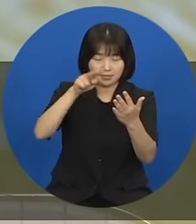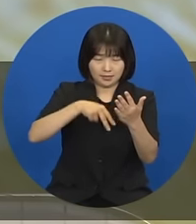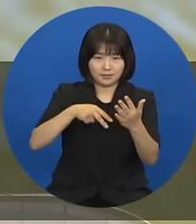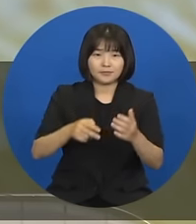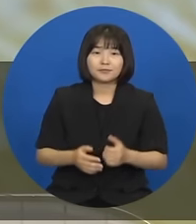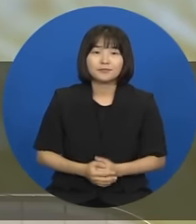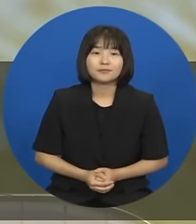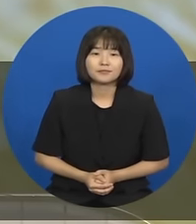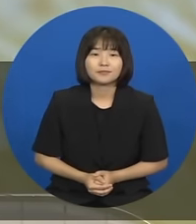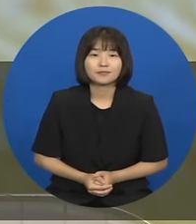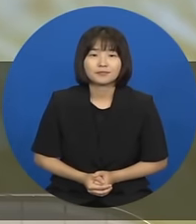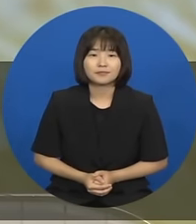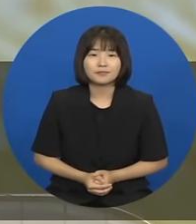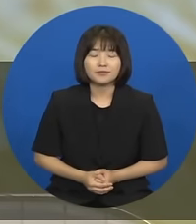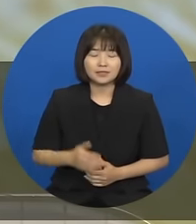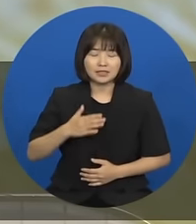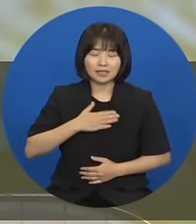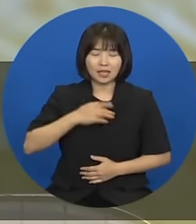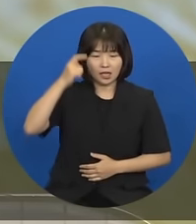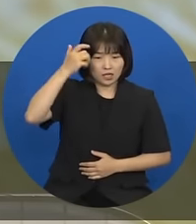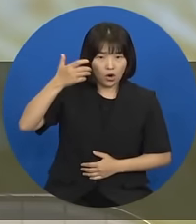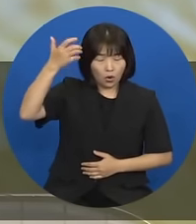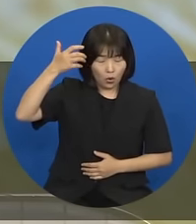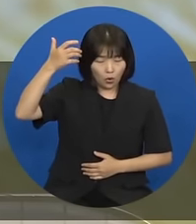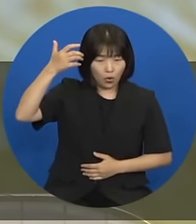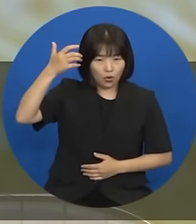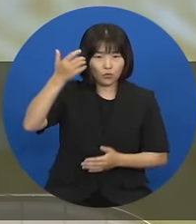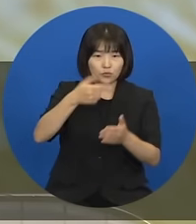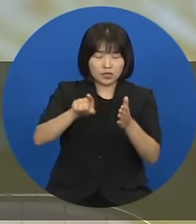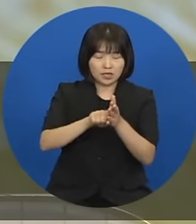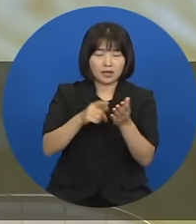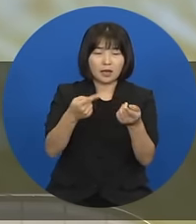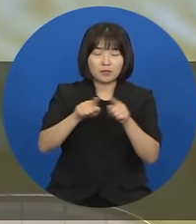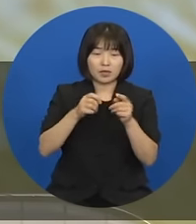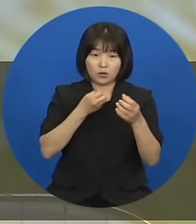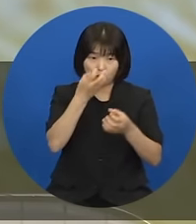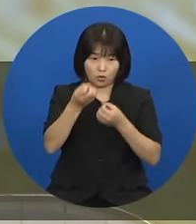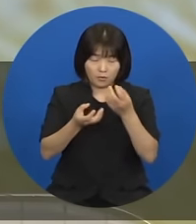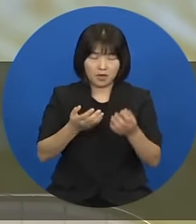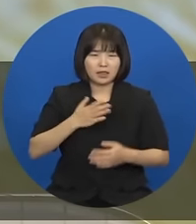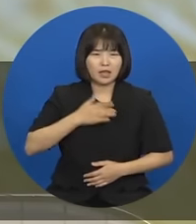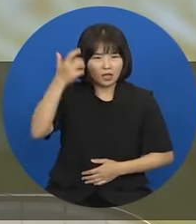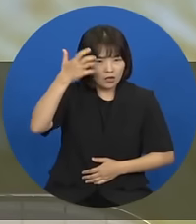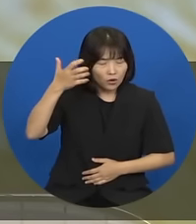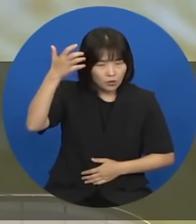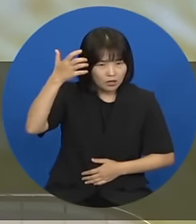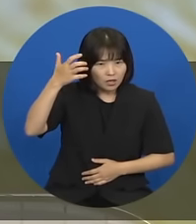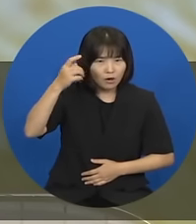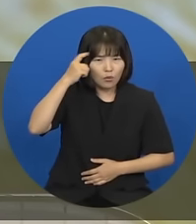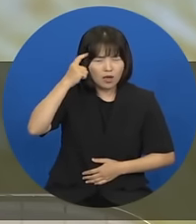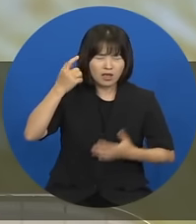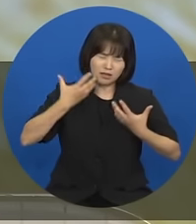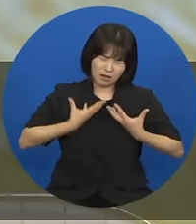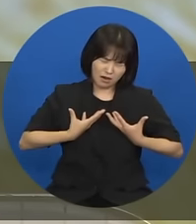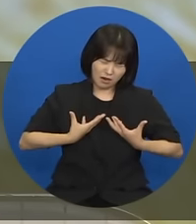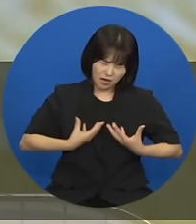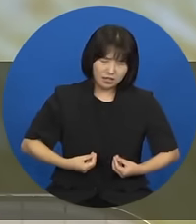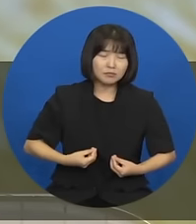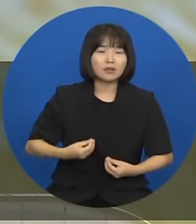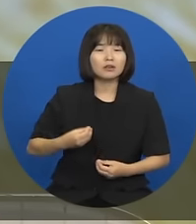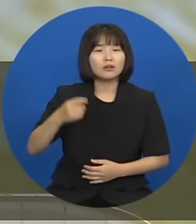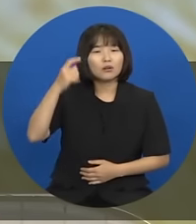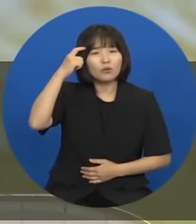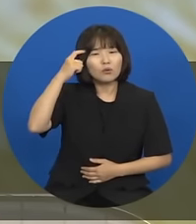말씀을 각자의 영혼을 향하여 우리가 함께 고백하겠습니다. 내 영혼아, 어찌하여 그렇게도